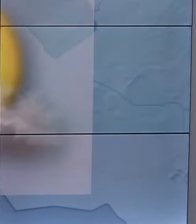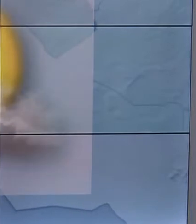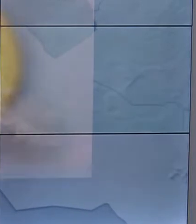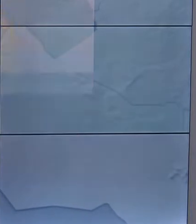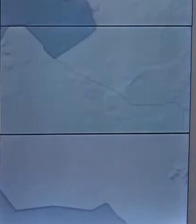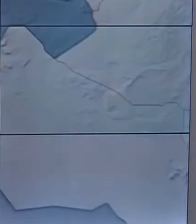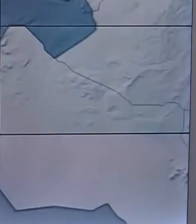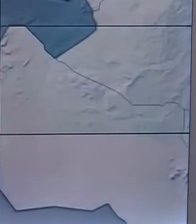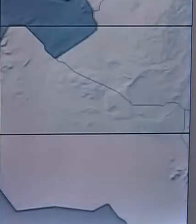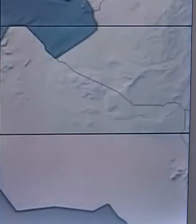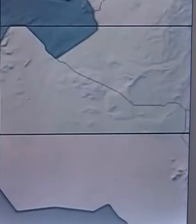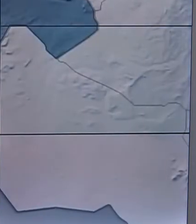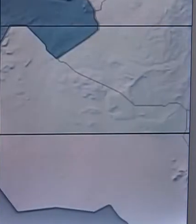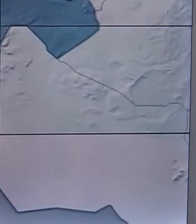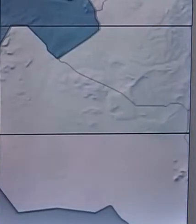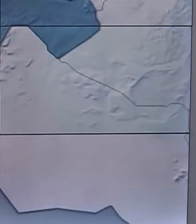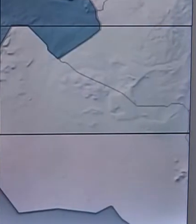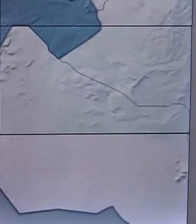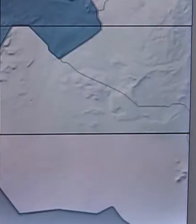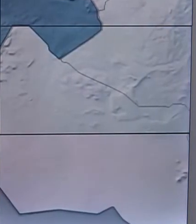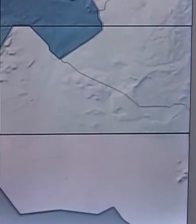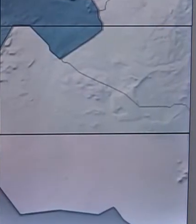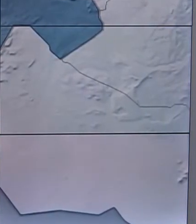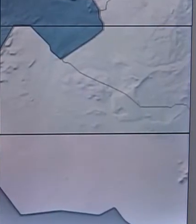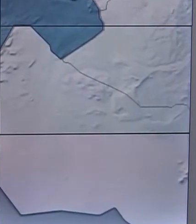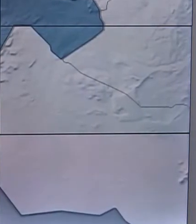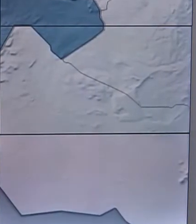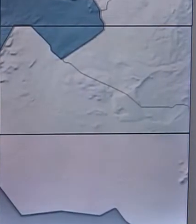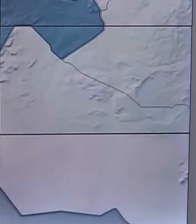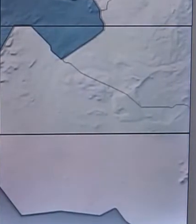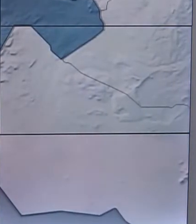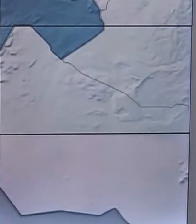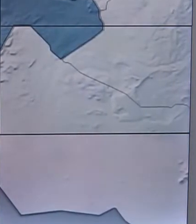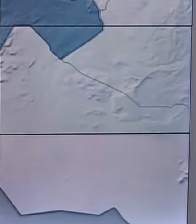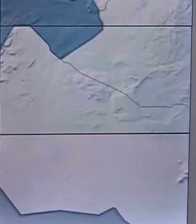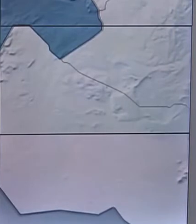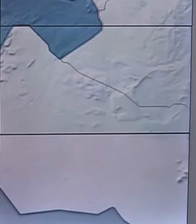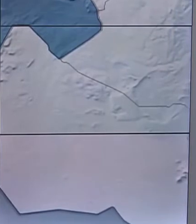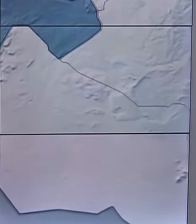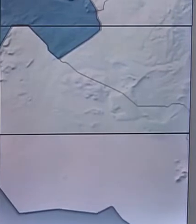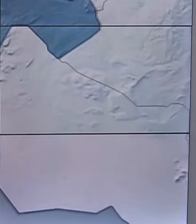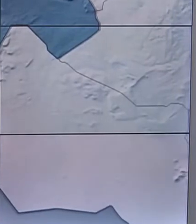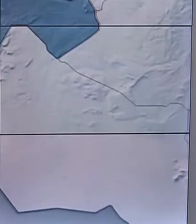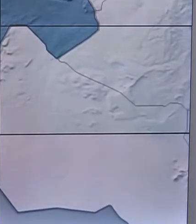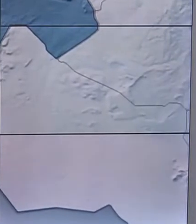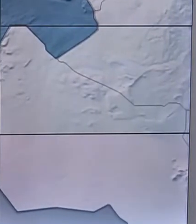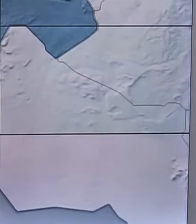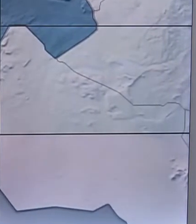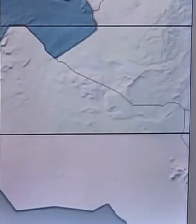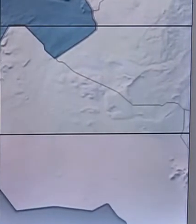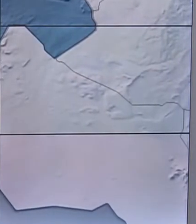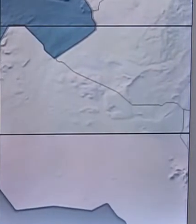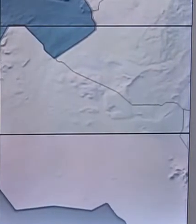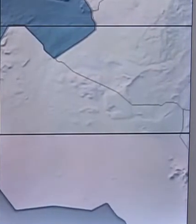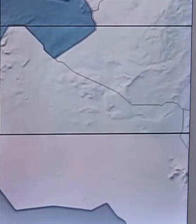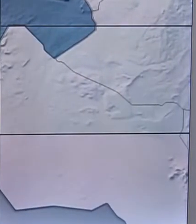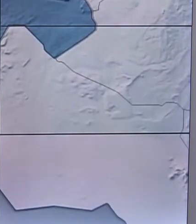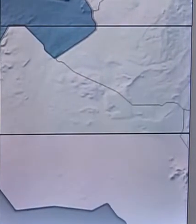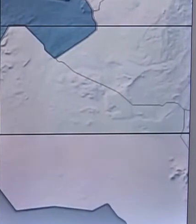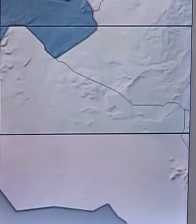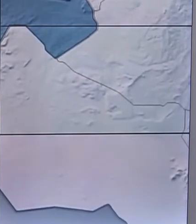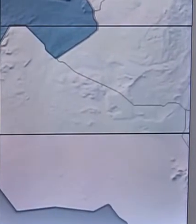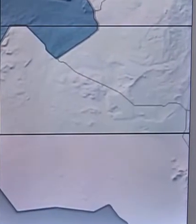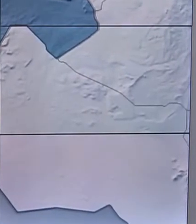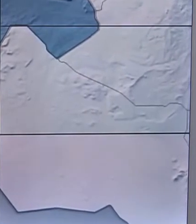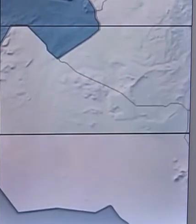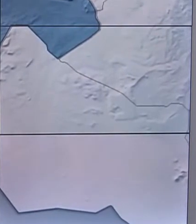түнде минус 9-ды көрсетеді термометр бағаны, Атырауда күндіз 1, түнде 5 градус суық. Ақтөбеде күндіз термометр бағаны